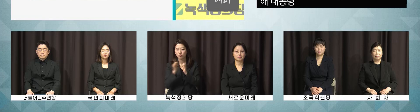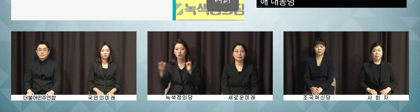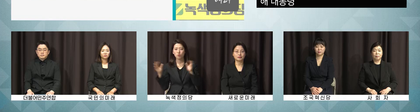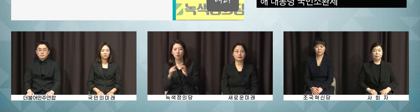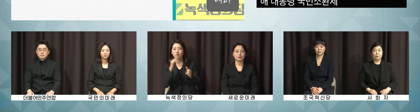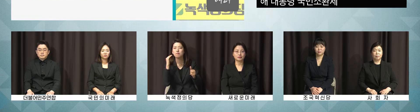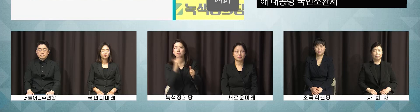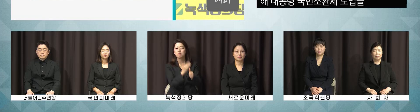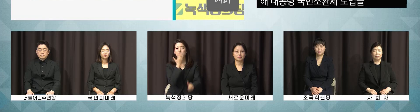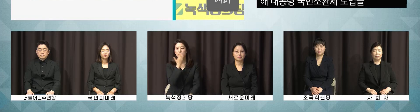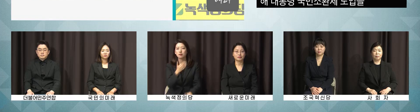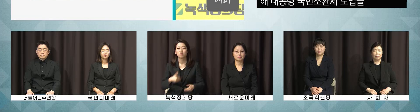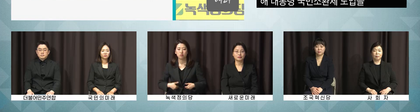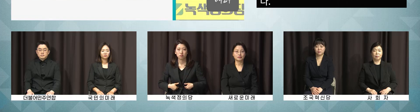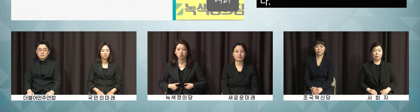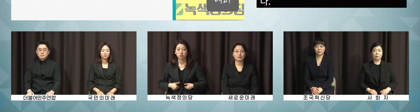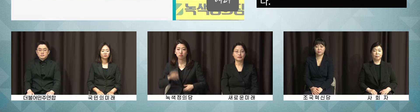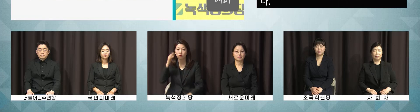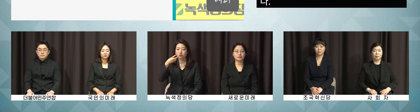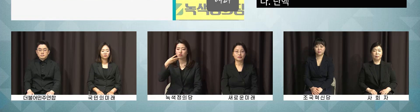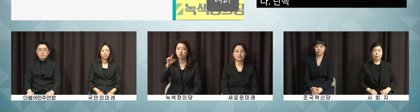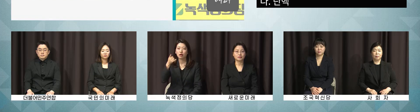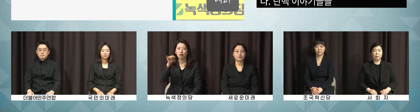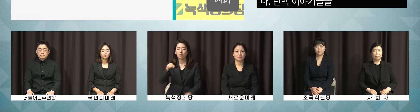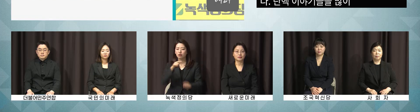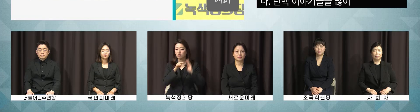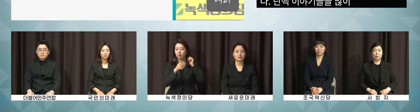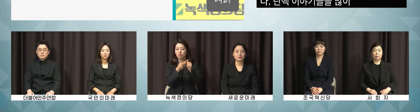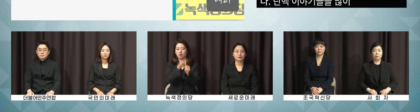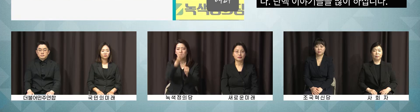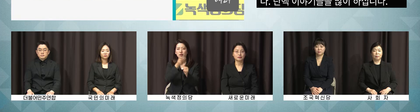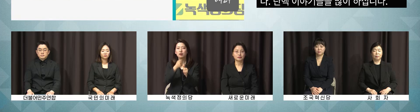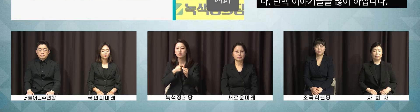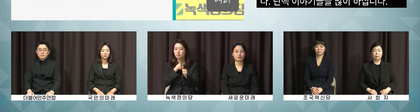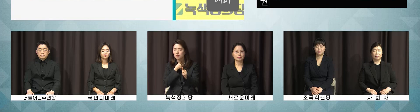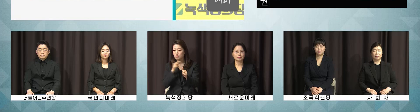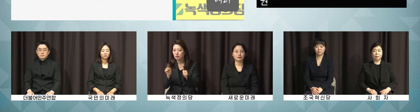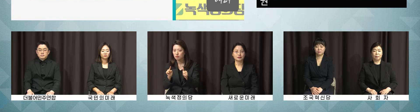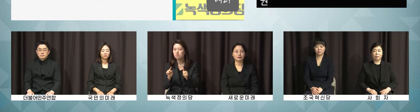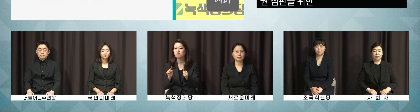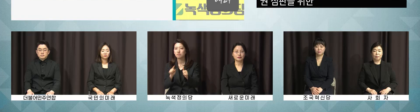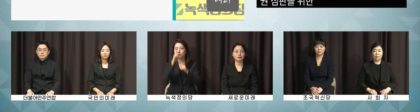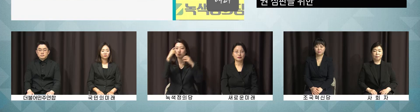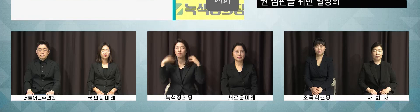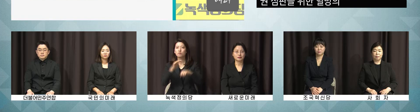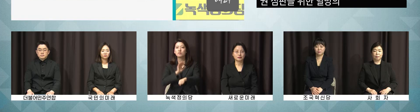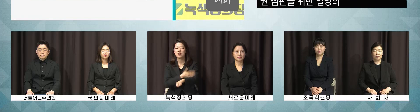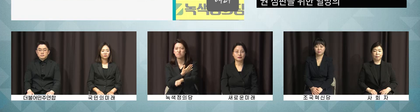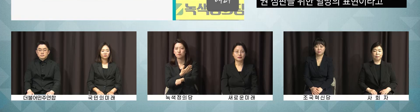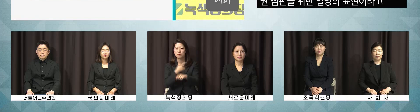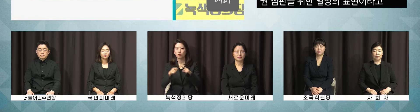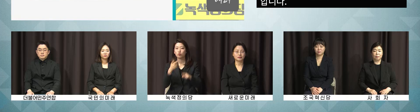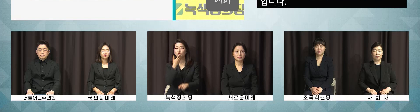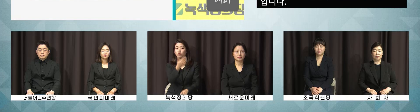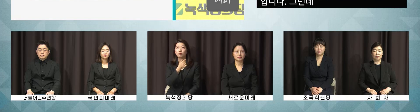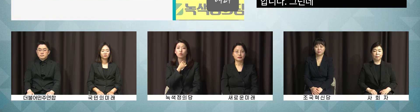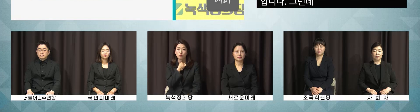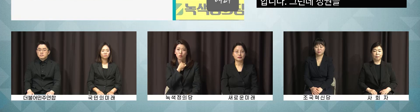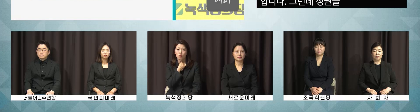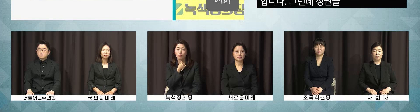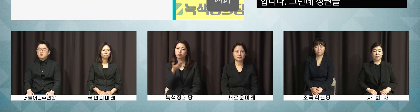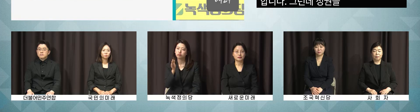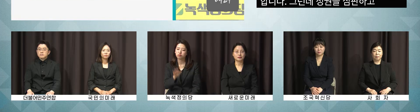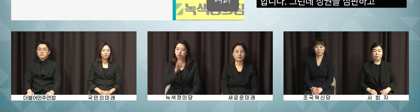제안합니다. 탄핵 이야기들을 많이 하십니다. 정권 심판을 위한 열망의 표현이라고 생각합니다. 그런데 정권을